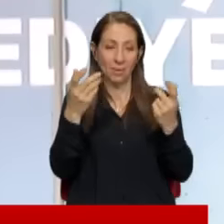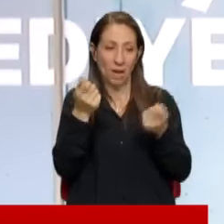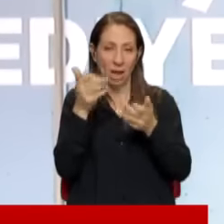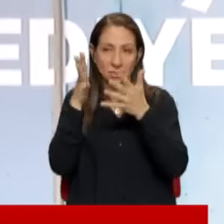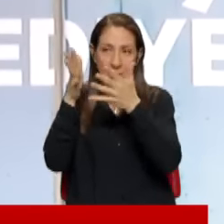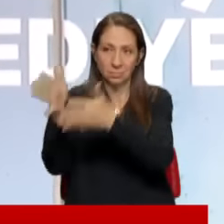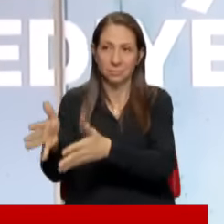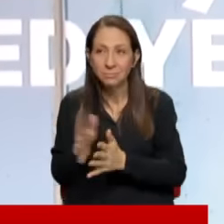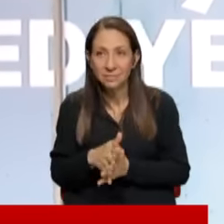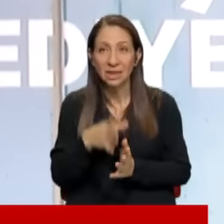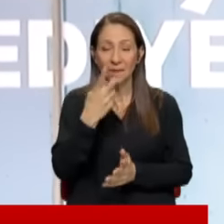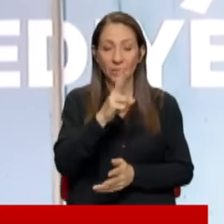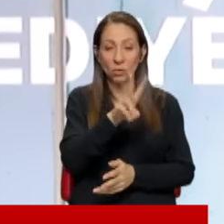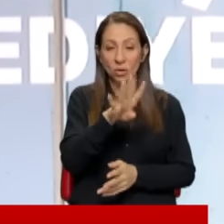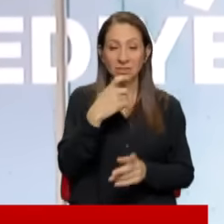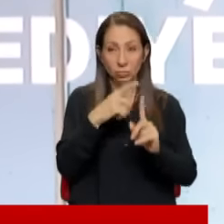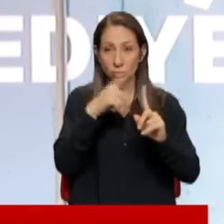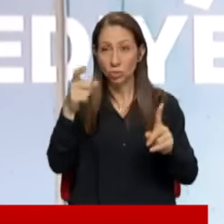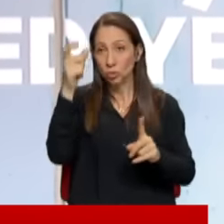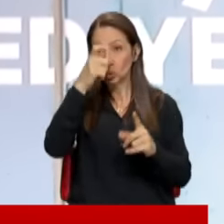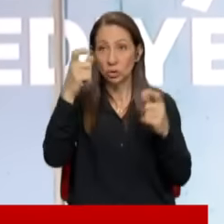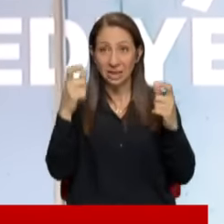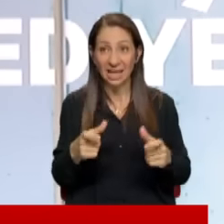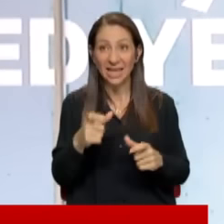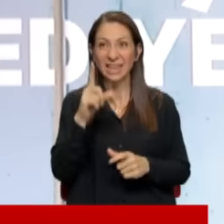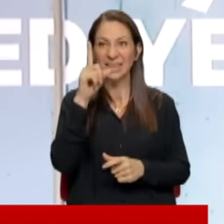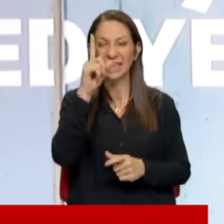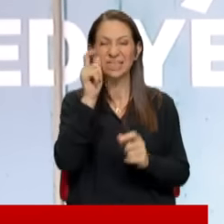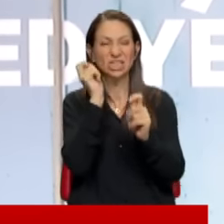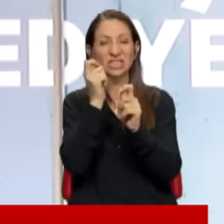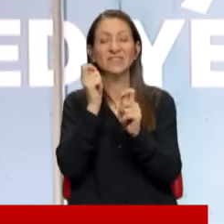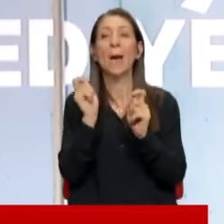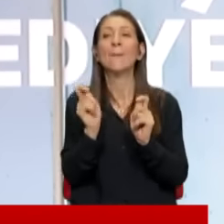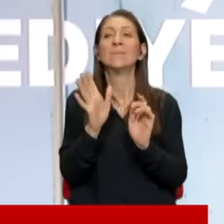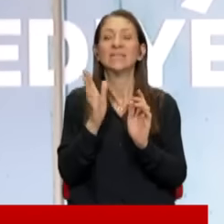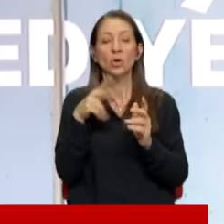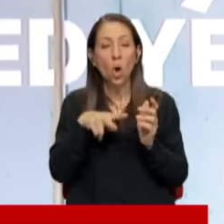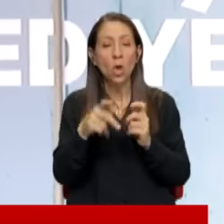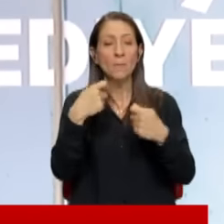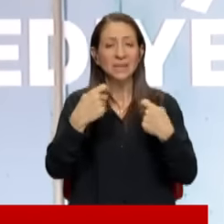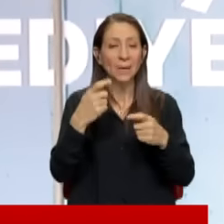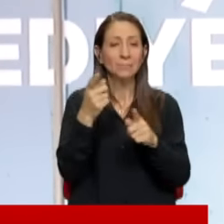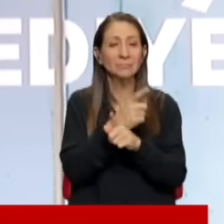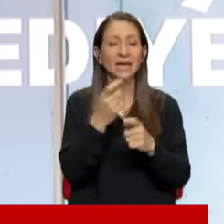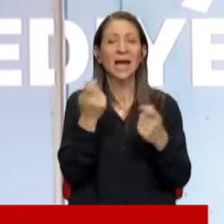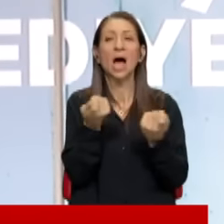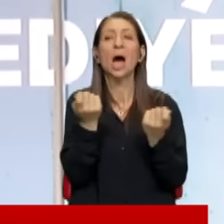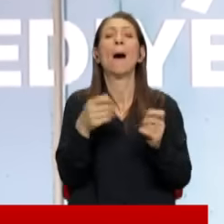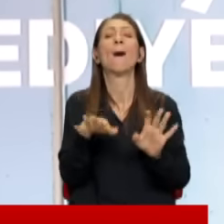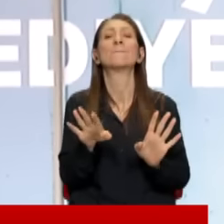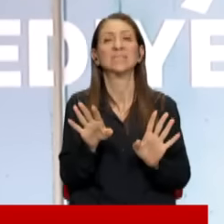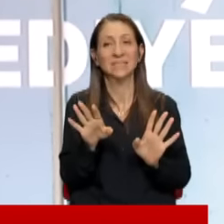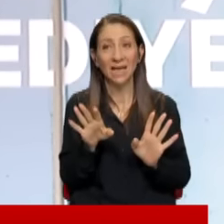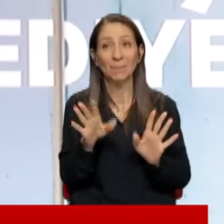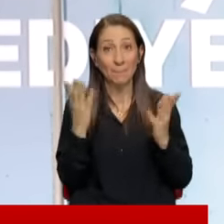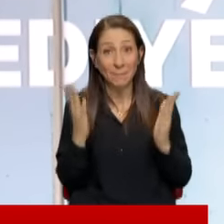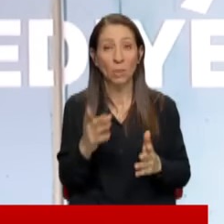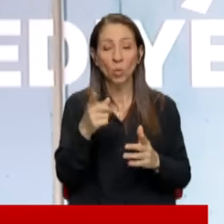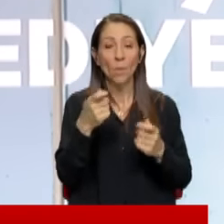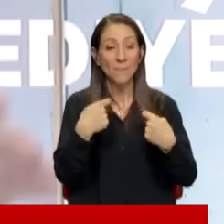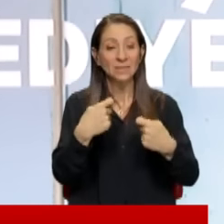para. 2024 yılı boyunca ülkemizde tek çivi çakmasak, tüm yatırım bütçesini buraya aktarsak bile